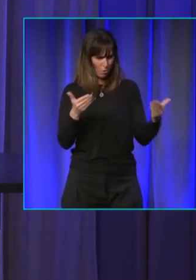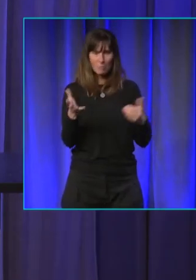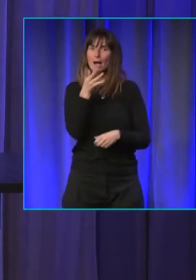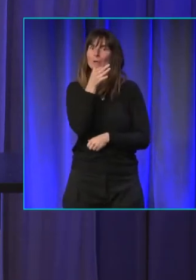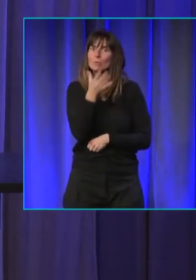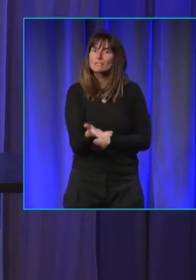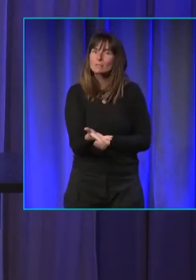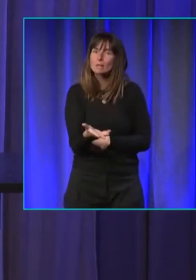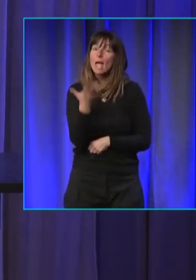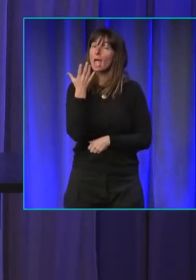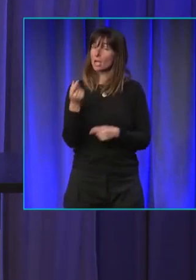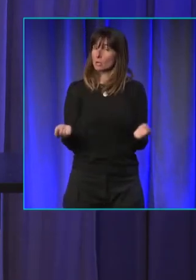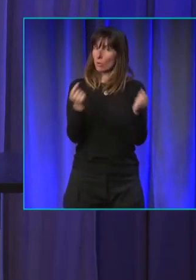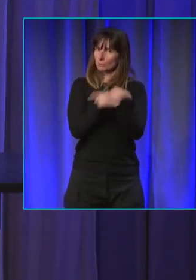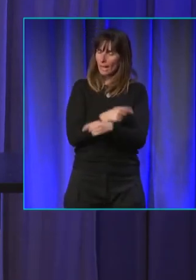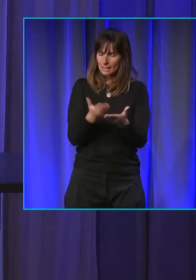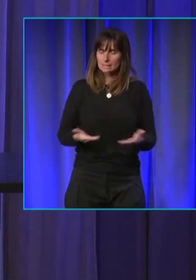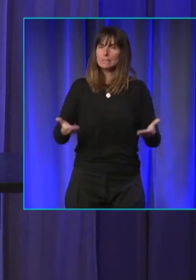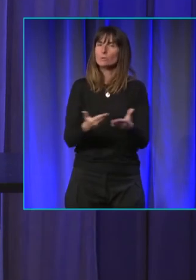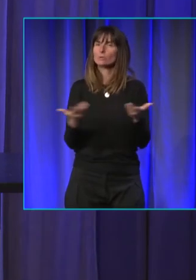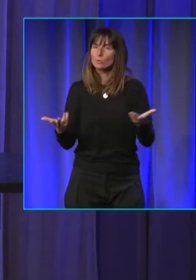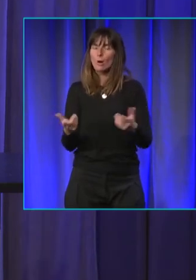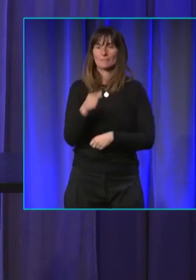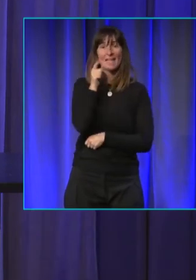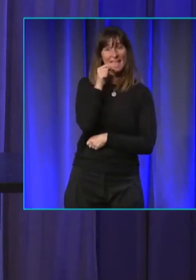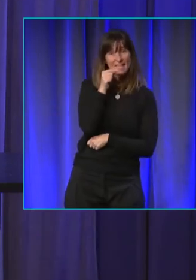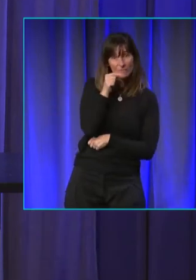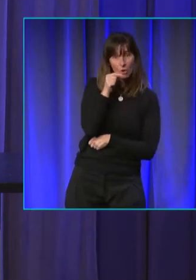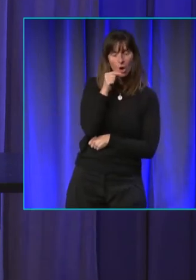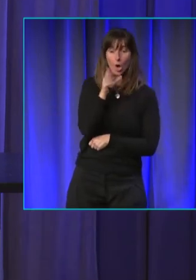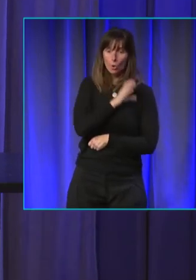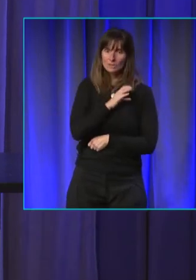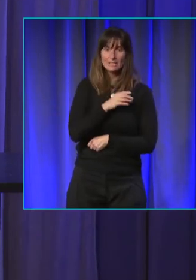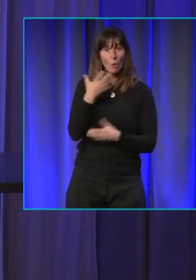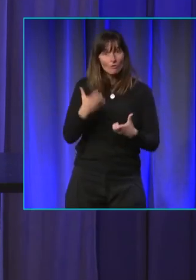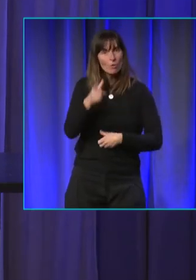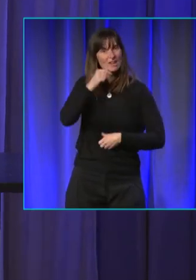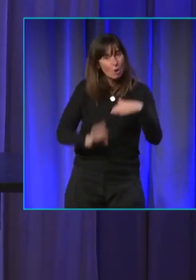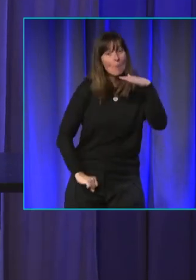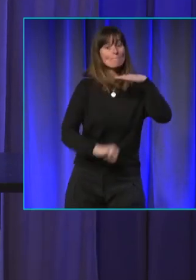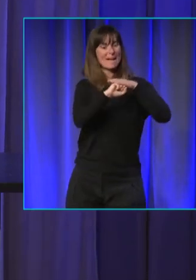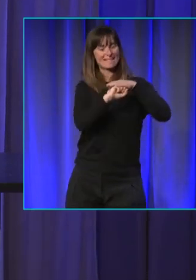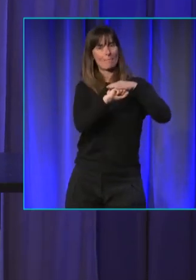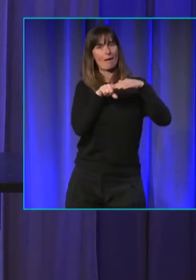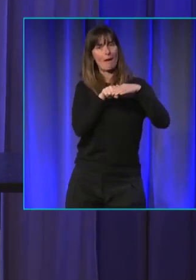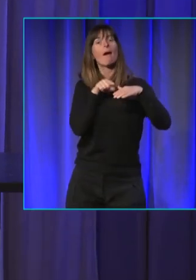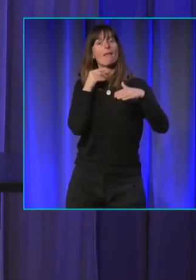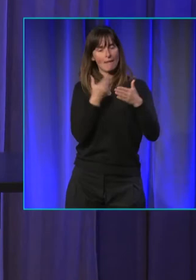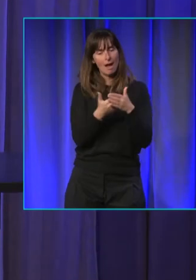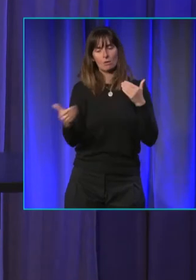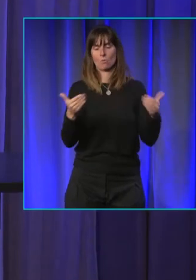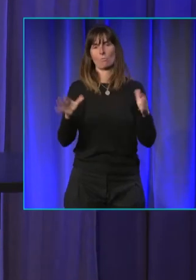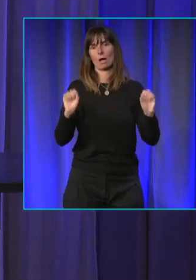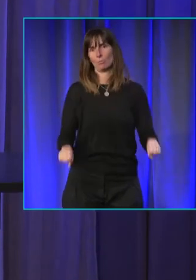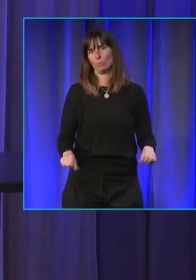efforts intensifs, où là, on met chacun dans des conditions maximales d'effort, là, il n'y a pas de problème. On peut comparer équitablement les deux